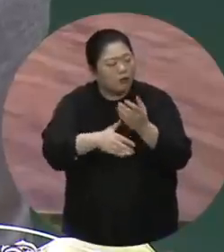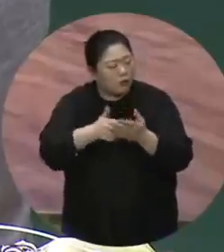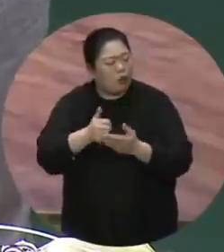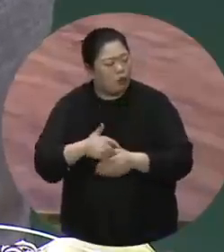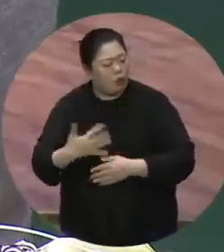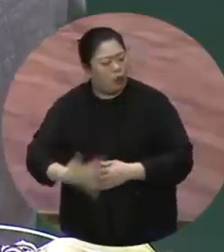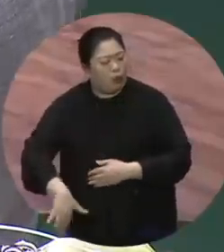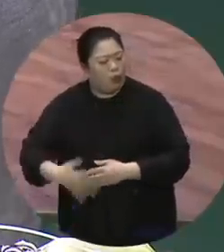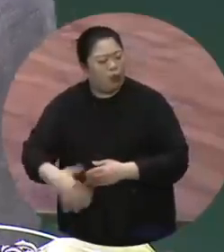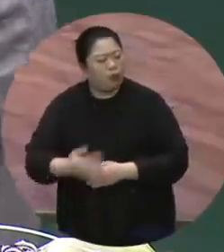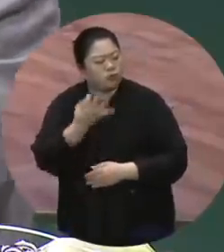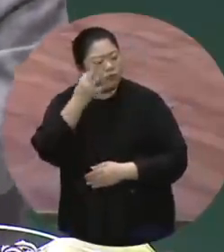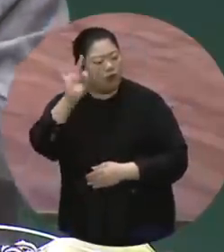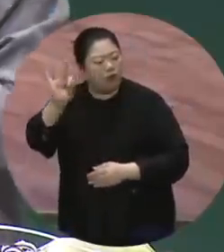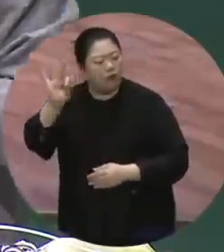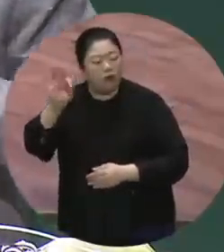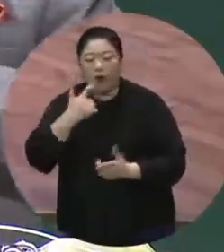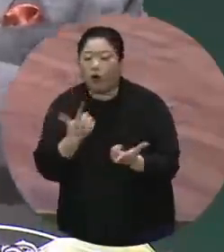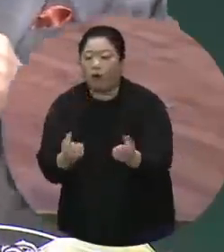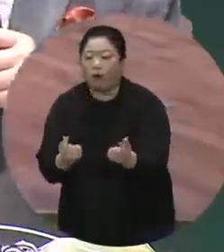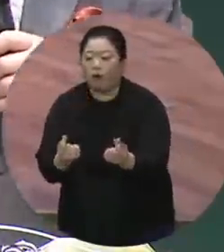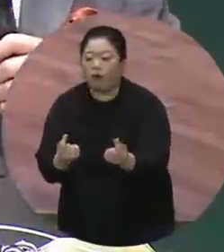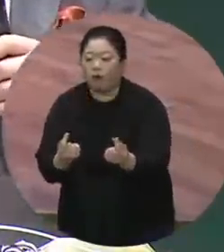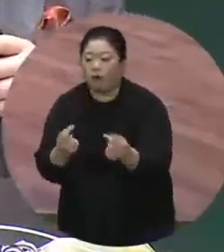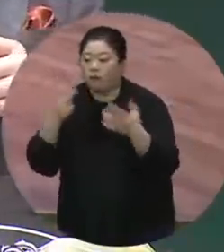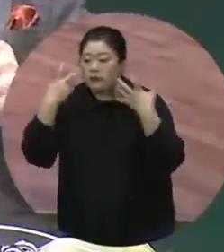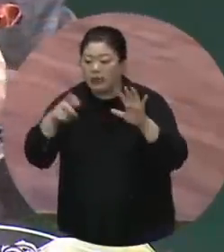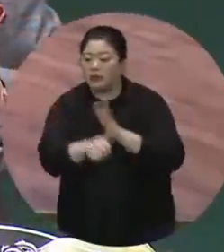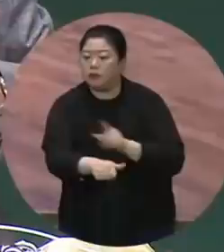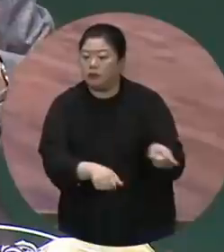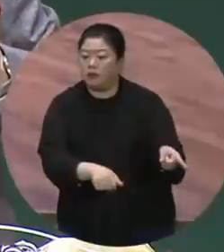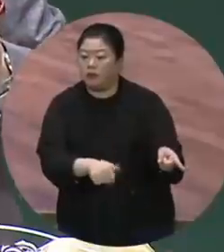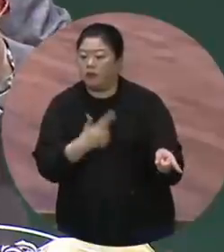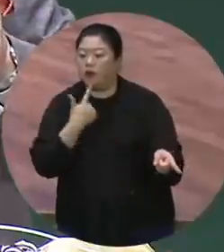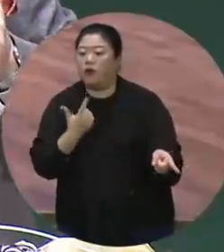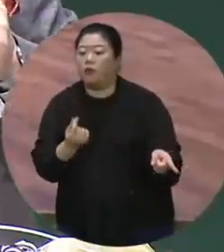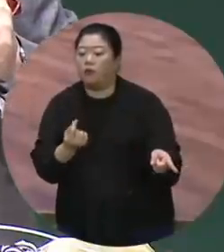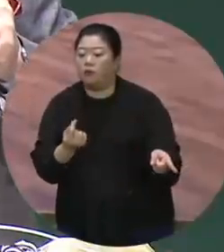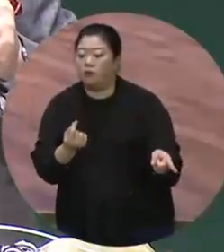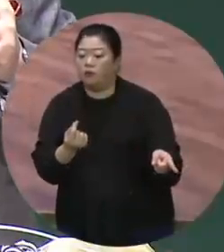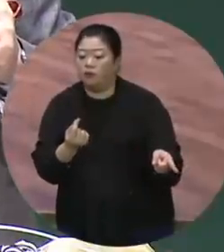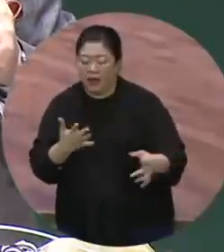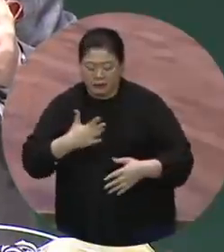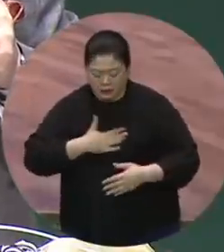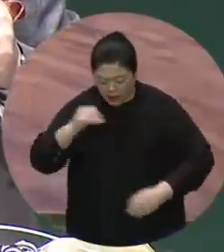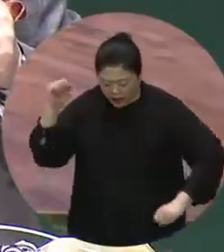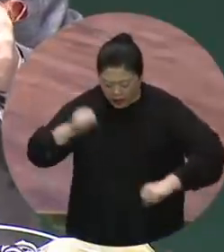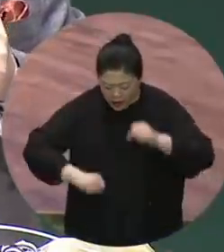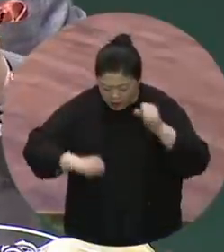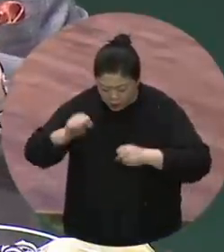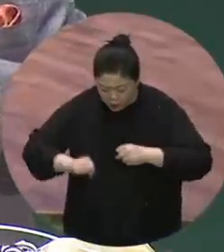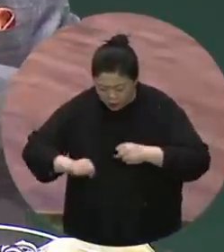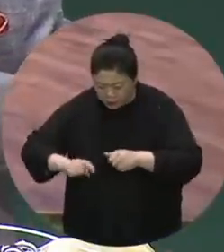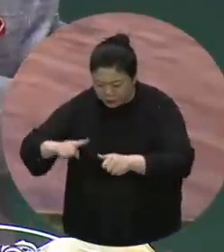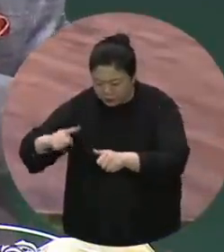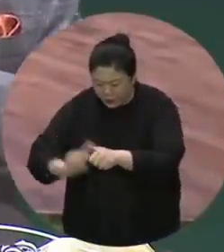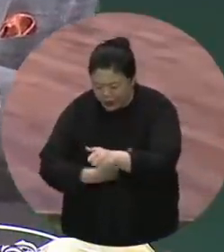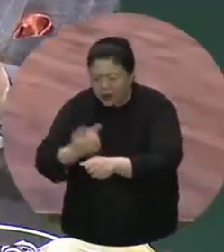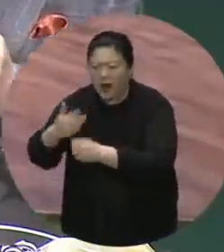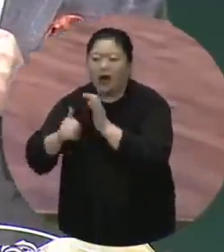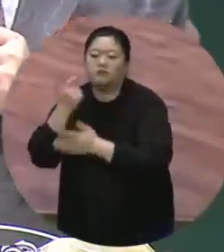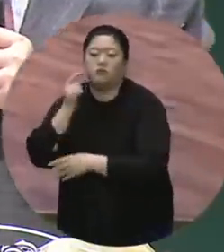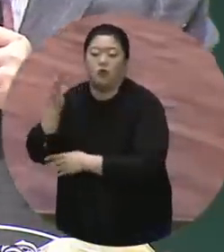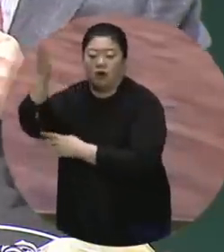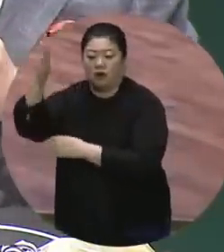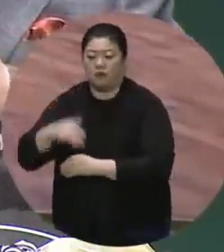여러분의 최종 목표가 돼요. 내 인생을 통해서 하나님이 영광 받아 주옵소서. 정은주는 별거